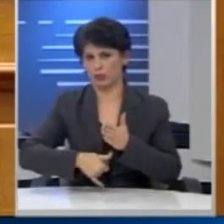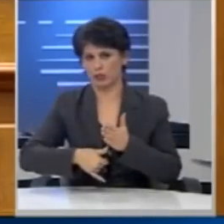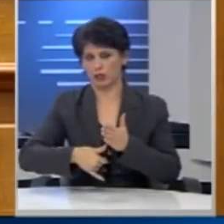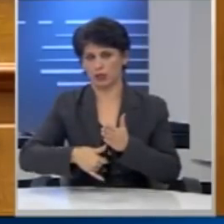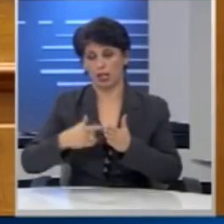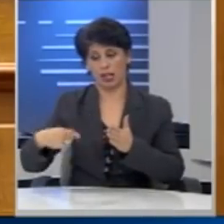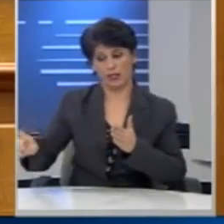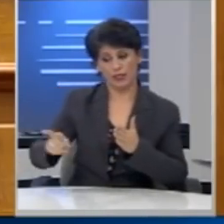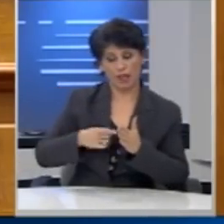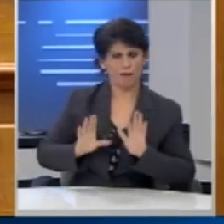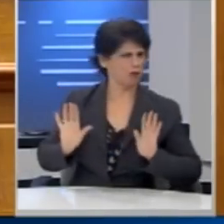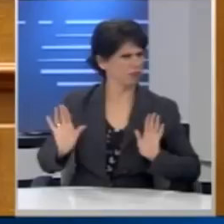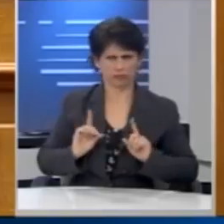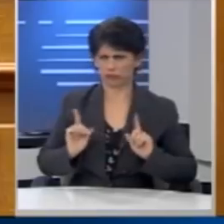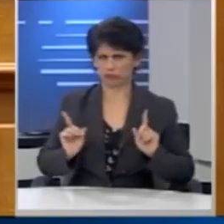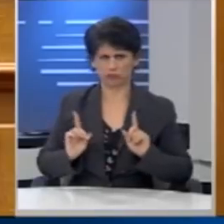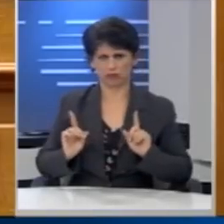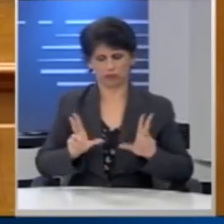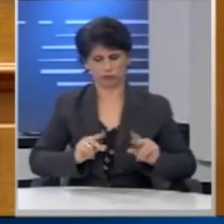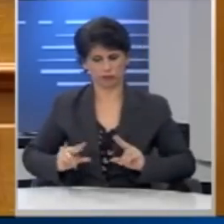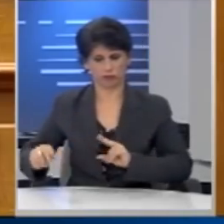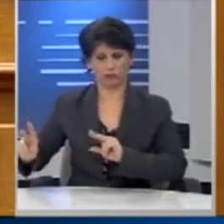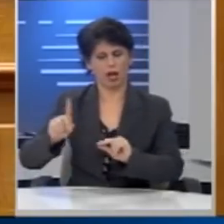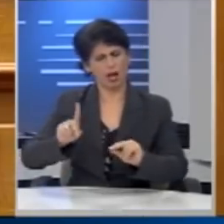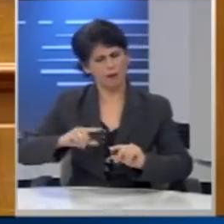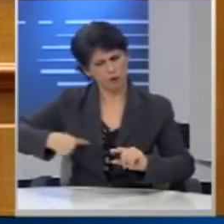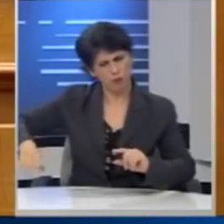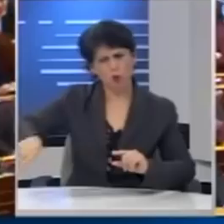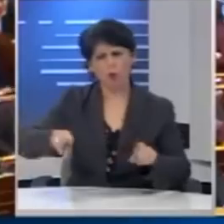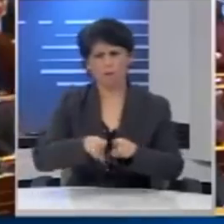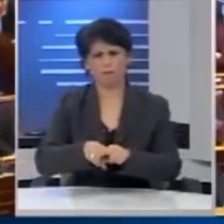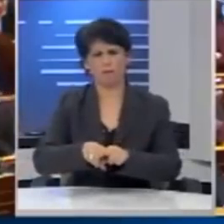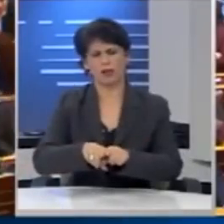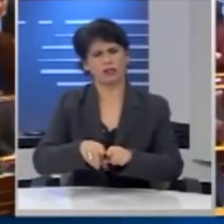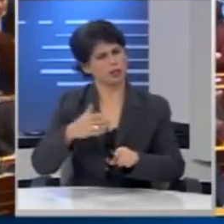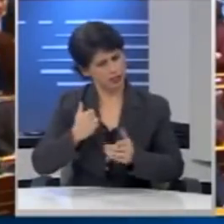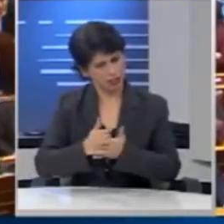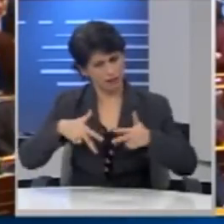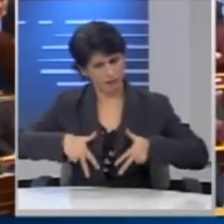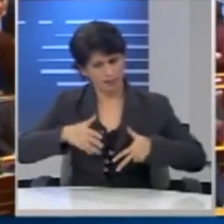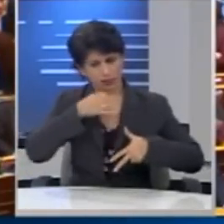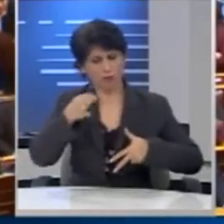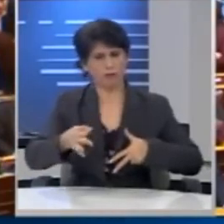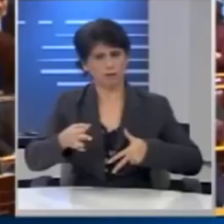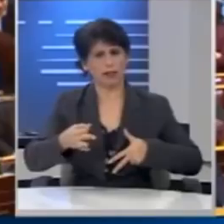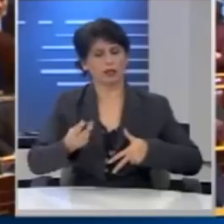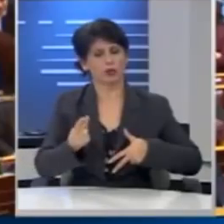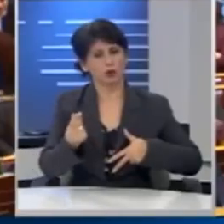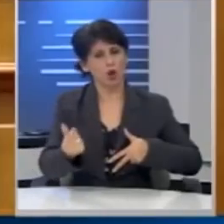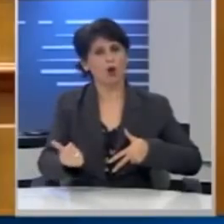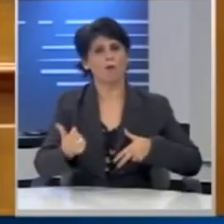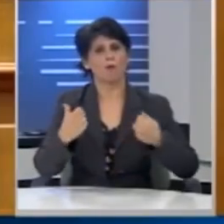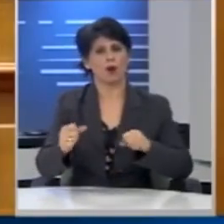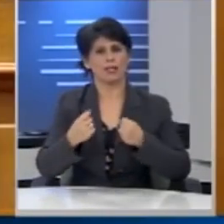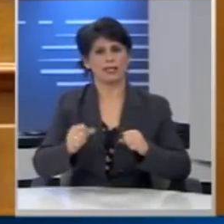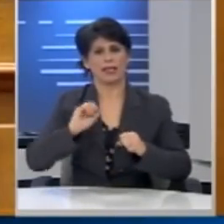ουσιαστική διαφοροποίηση από την εκπεφρασμένη θέση της κυβέρνησης στον τρόπο με τον οποίο ασκείται η